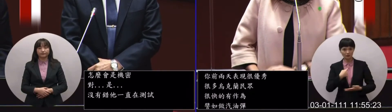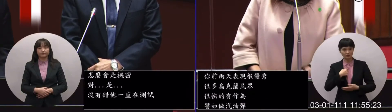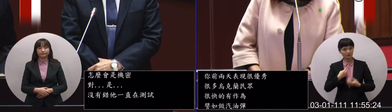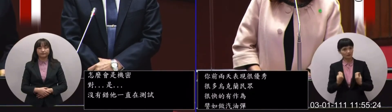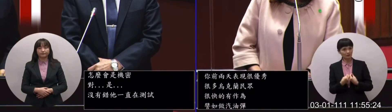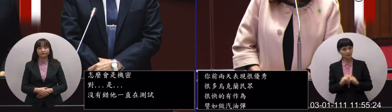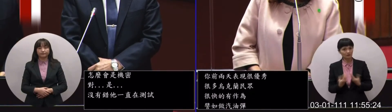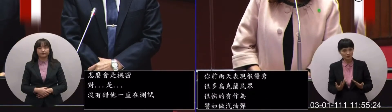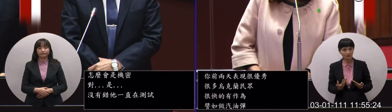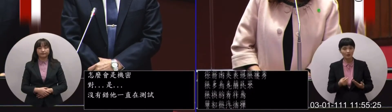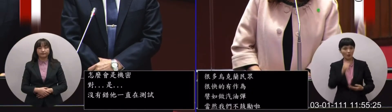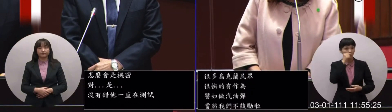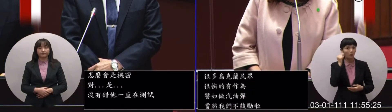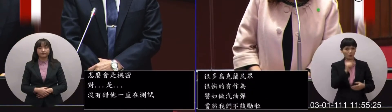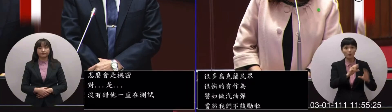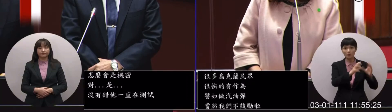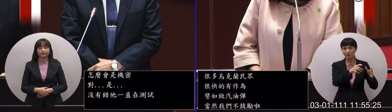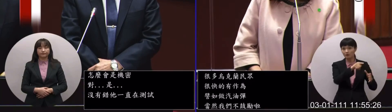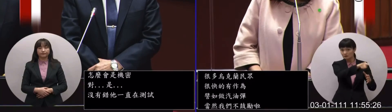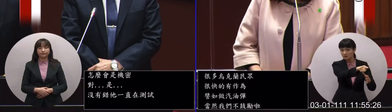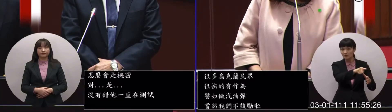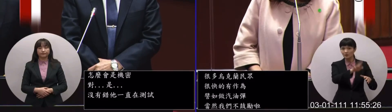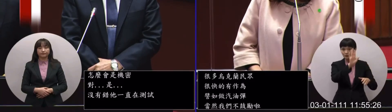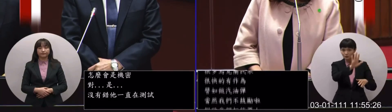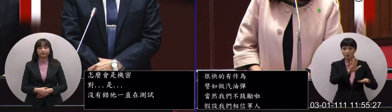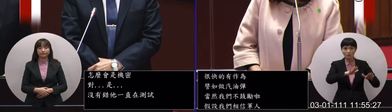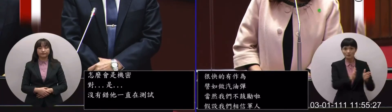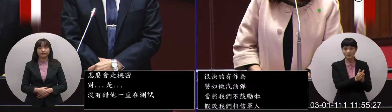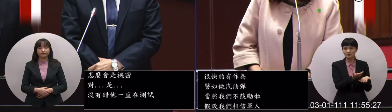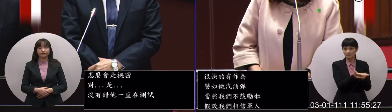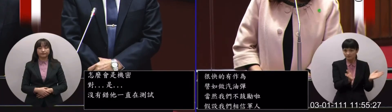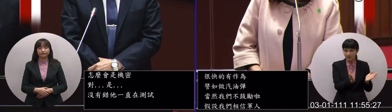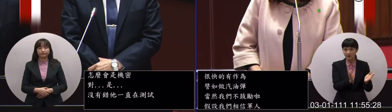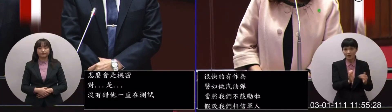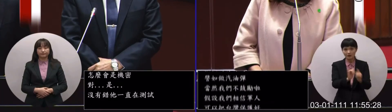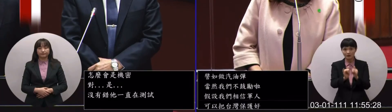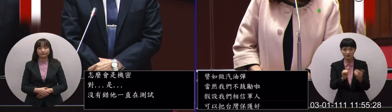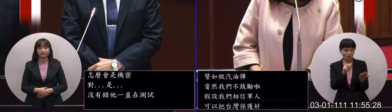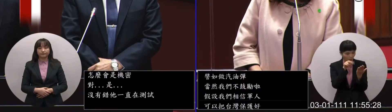乌克兰政府一样给民众的这种紧急应变指南这样的资料吗？